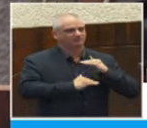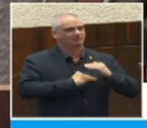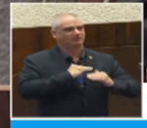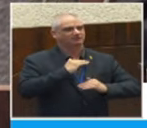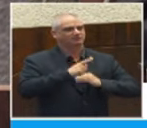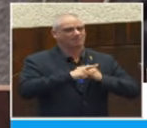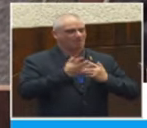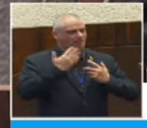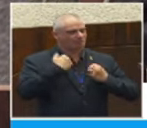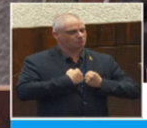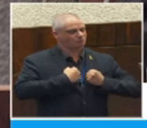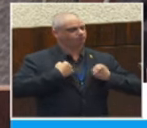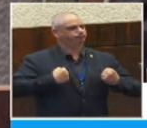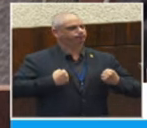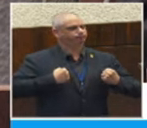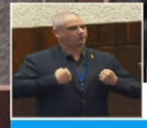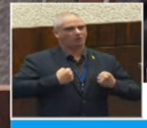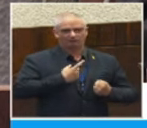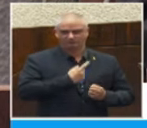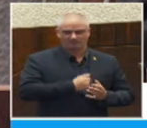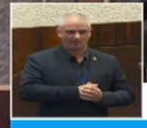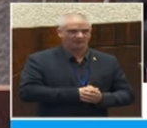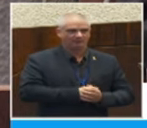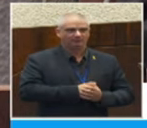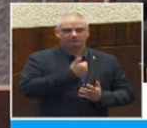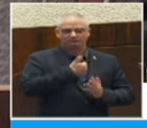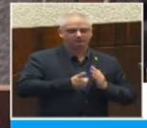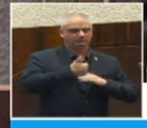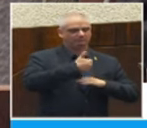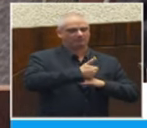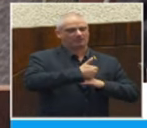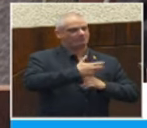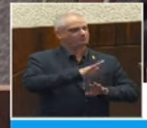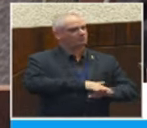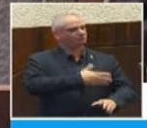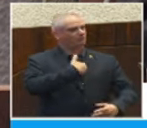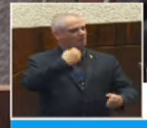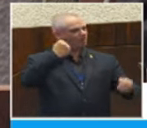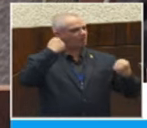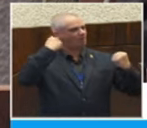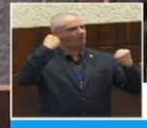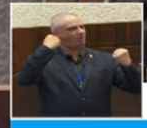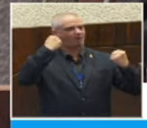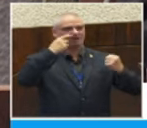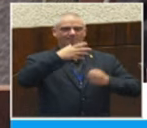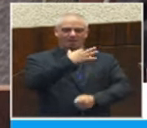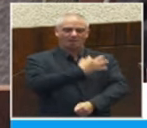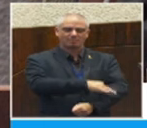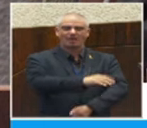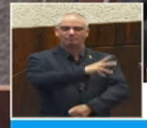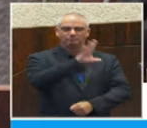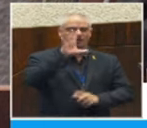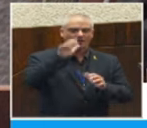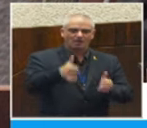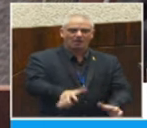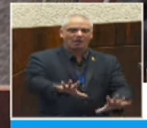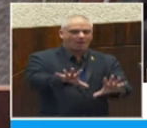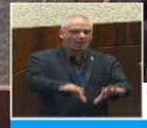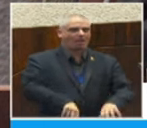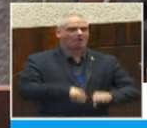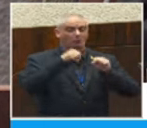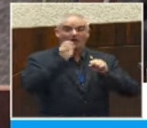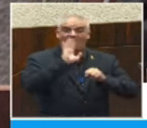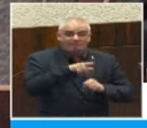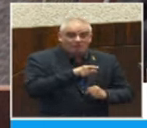בשיא עוצמתם, הנהגתם שיקורת כוח מהדם הרב שגמעו, שאפילו הוא